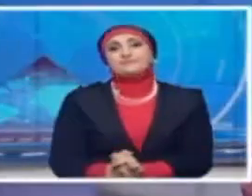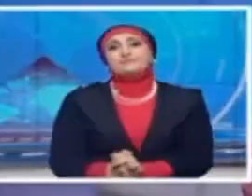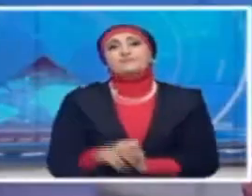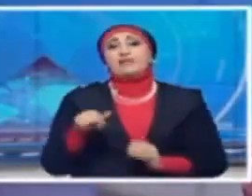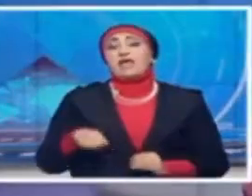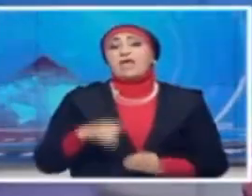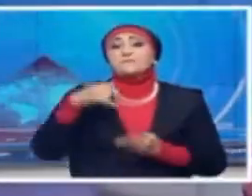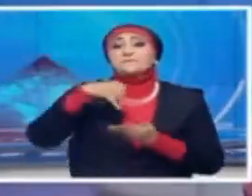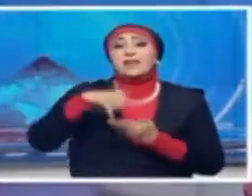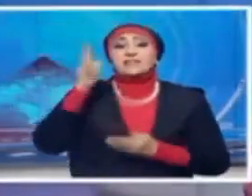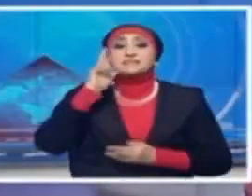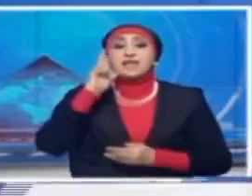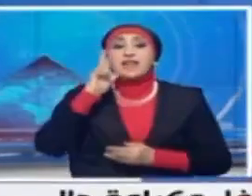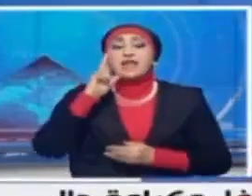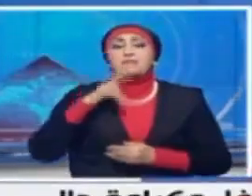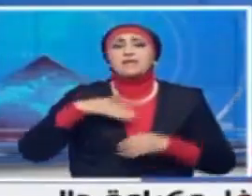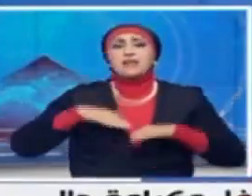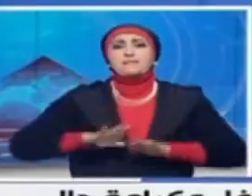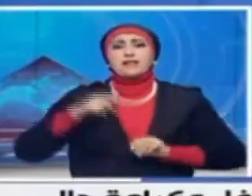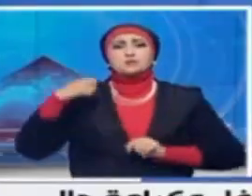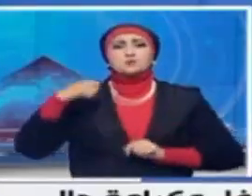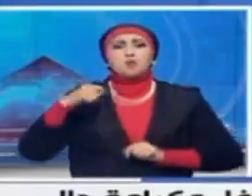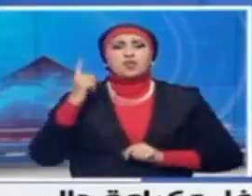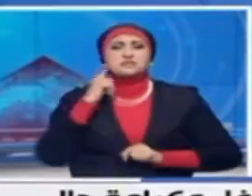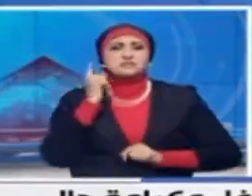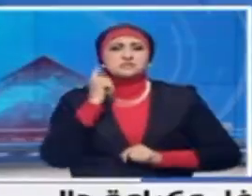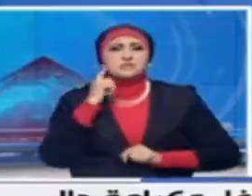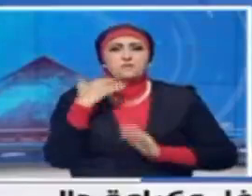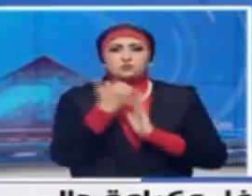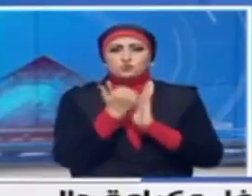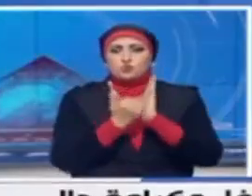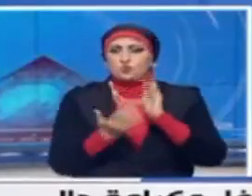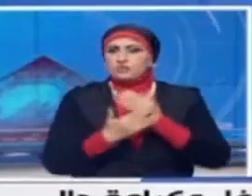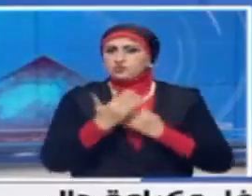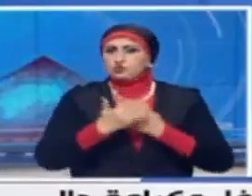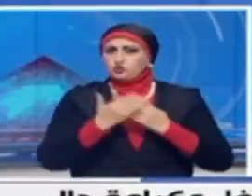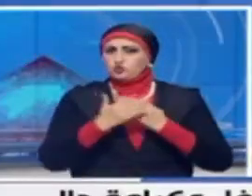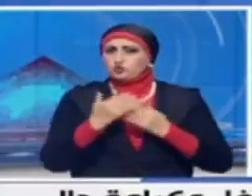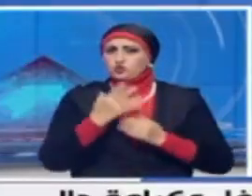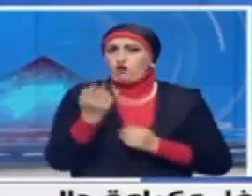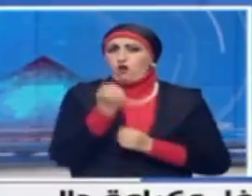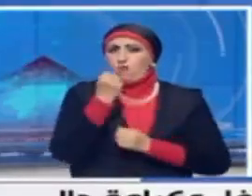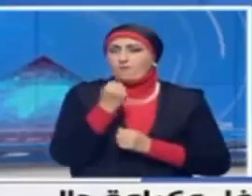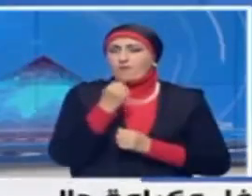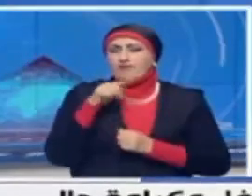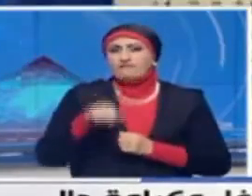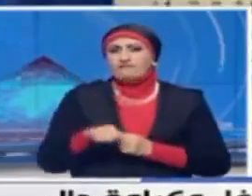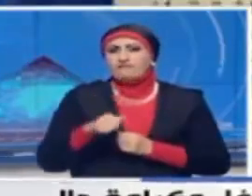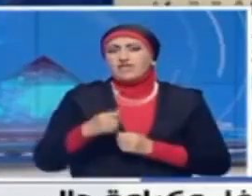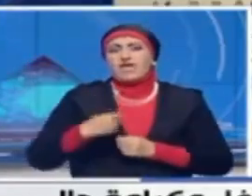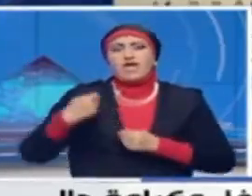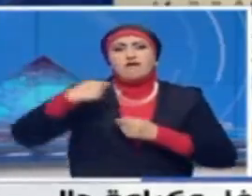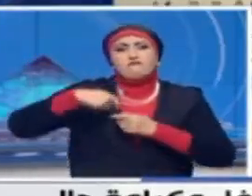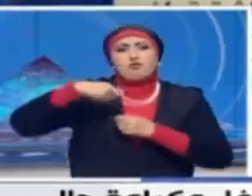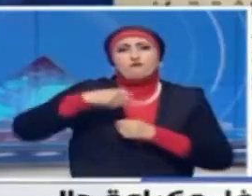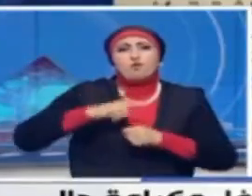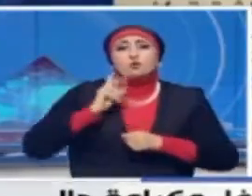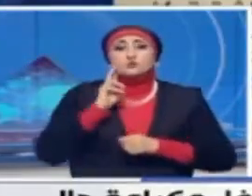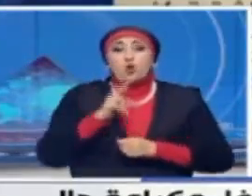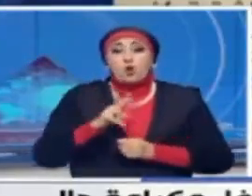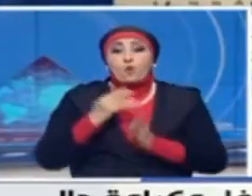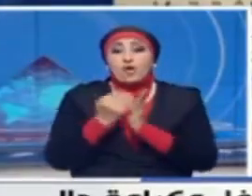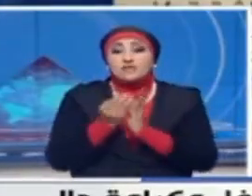نفى المركز الإعلامي لمجلس الوزراء ما تردد عن فرض شروط جديدة على مستفيدي تكافل وكرامة حالة تحويل من بطاقات